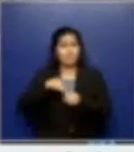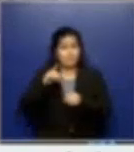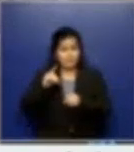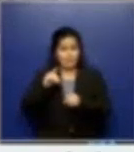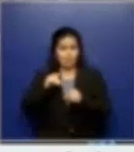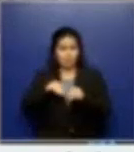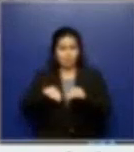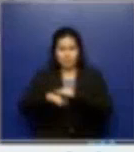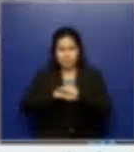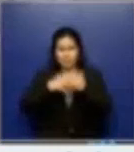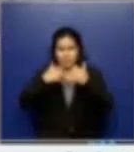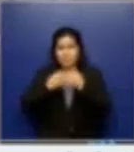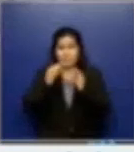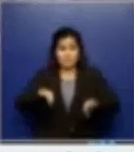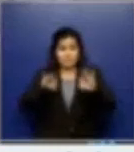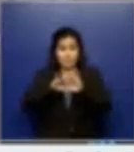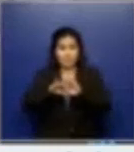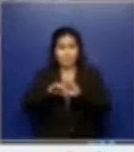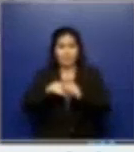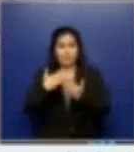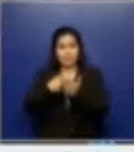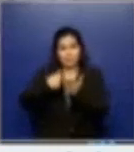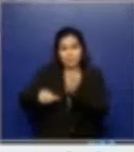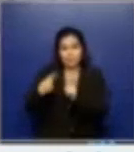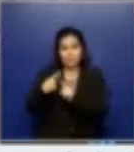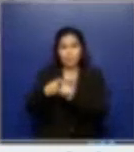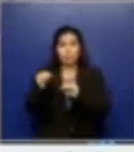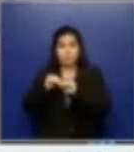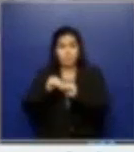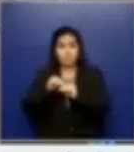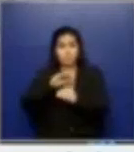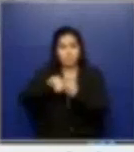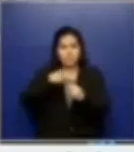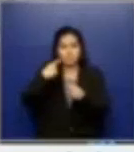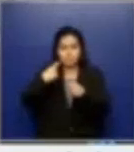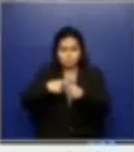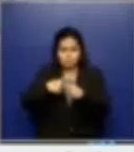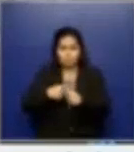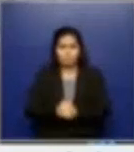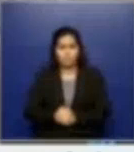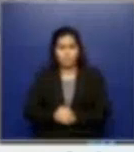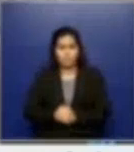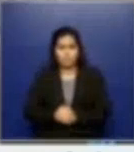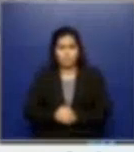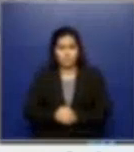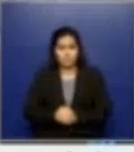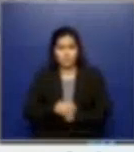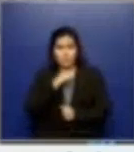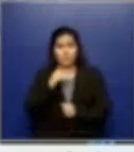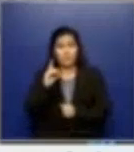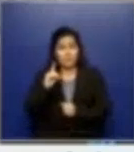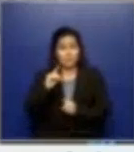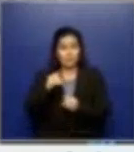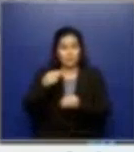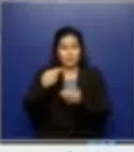คัญท่านไปบวกดีเซลปั๊บเศรษฐกิจเดินยากถ้าท่านไม่เก็บตัวนี้ดีเซลถูกปั๊บเศรษฐกิจ